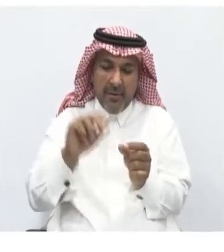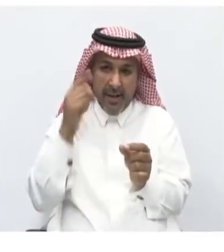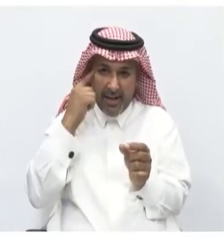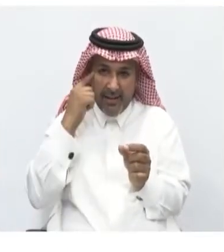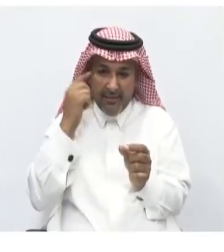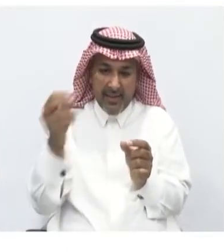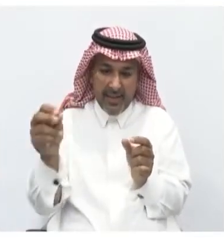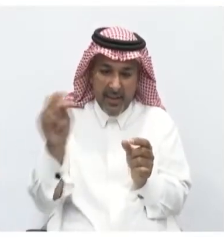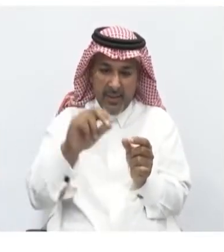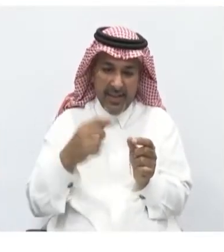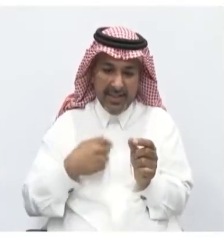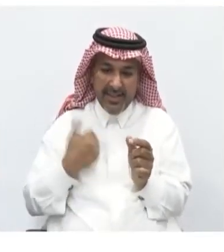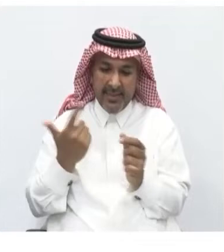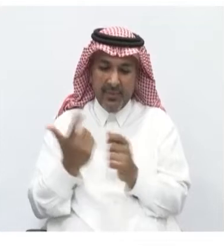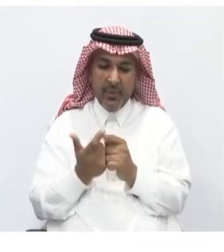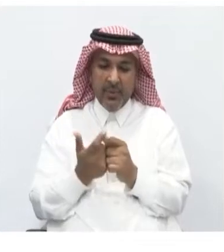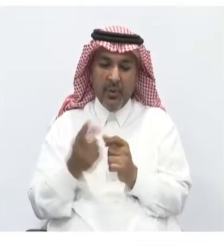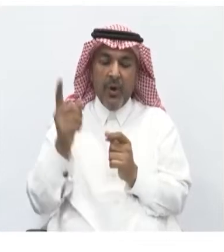اذا